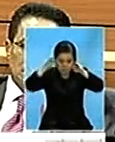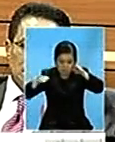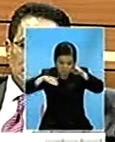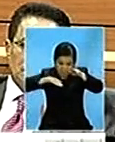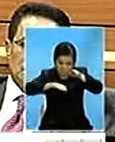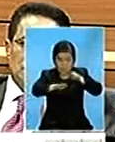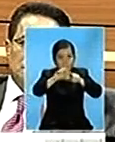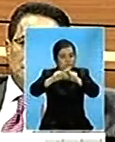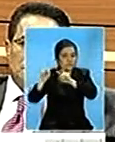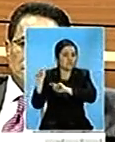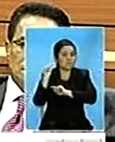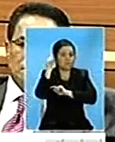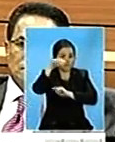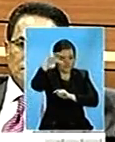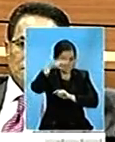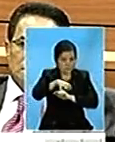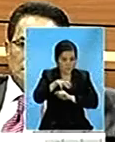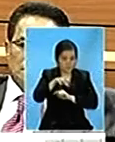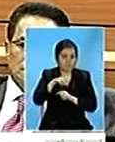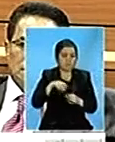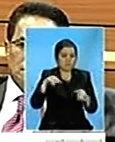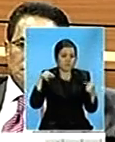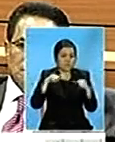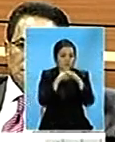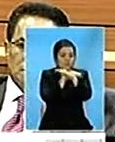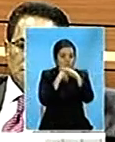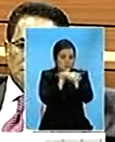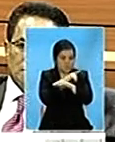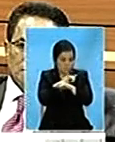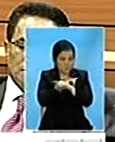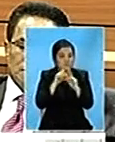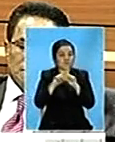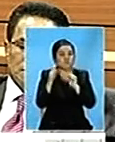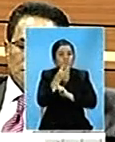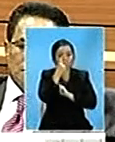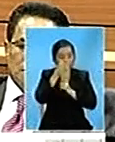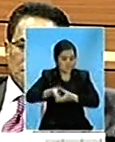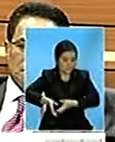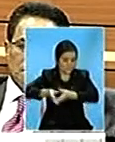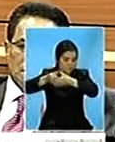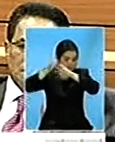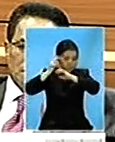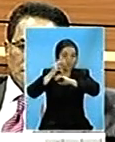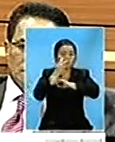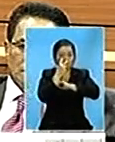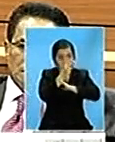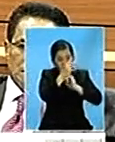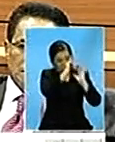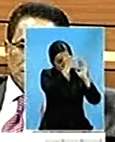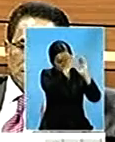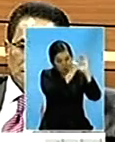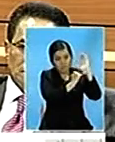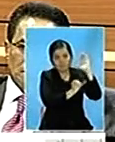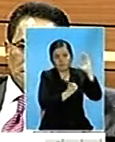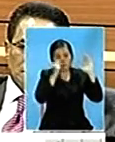ากทางกรมทางหลวงชนบทหรือกรมทางหลวงแผ่นดินเป็นอย่างดีแต่ถ้ากลับไปมองดูพี่น้องในชุมชน